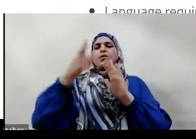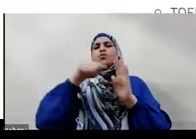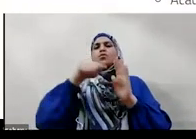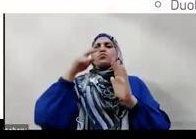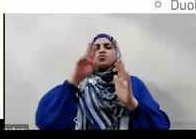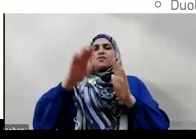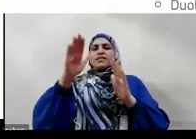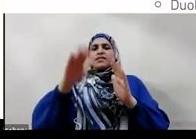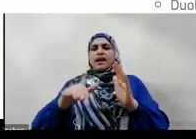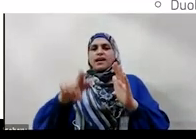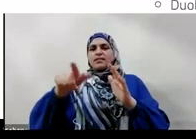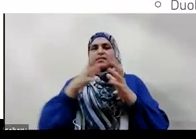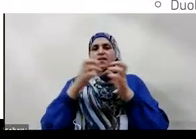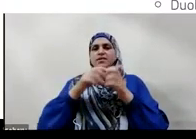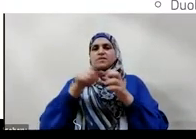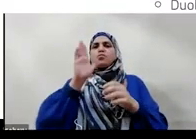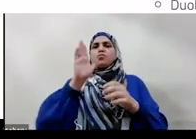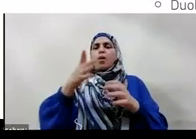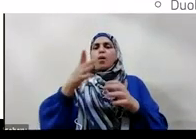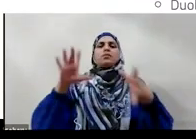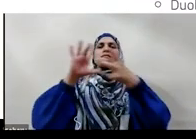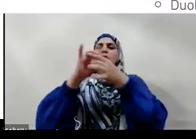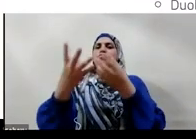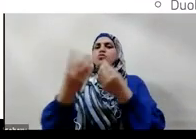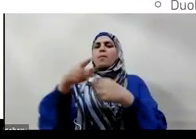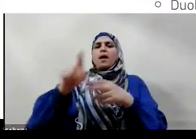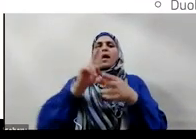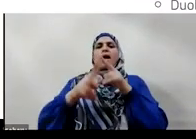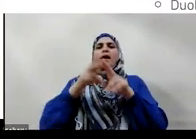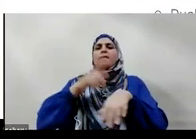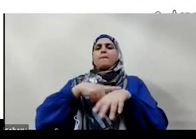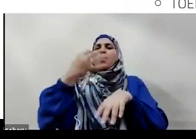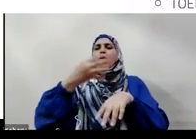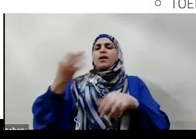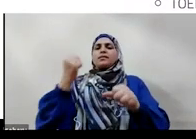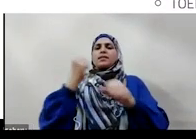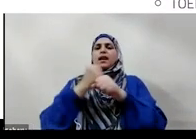Contact Information، وتقدروا تتواصلوا مع الهيئة في مواعيد العمل